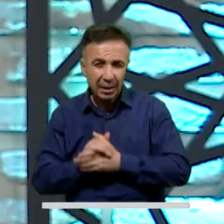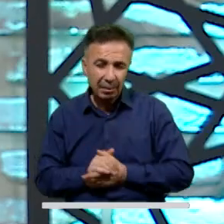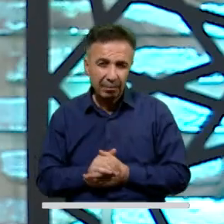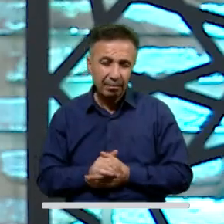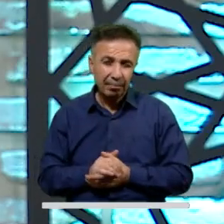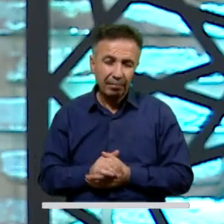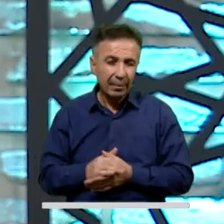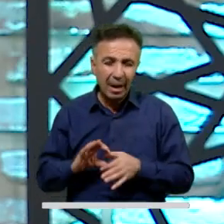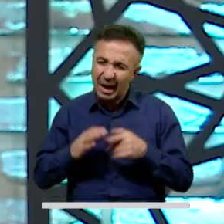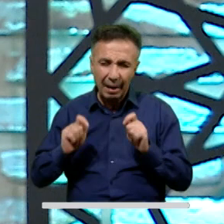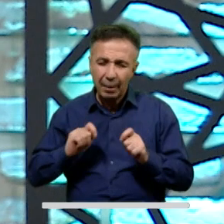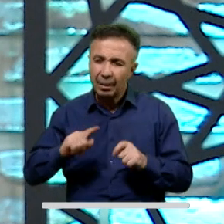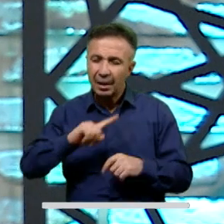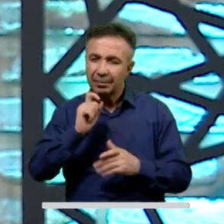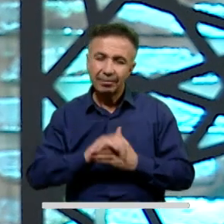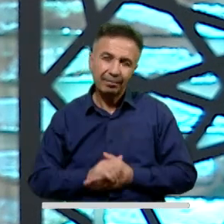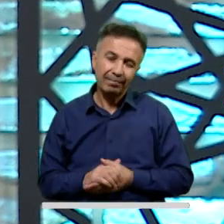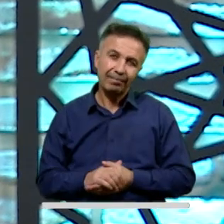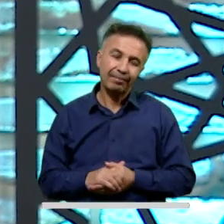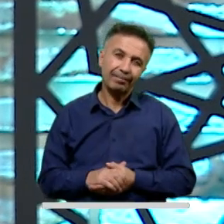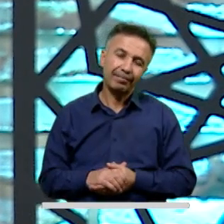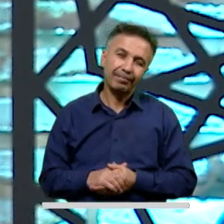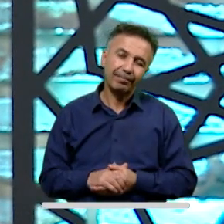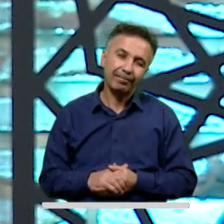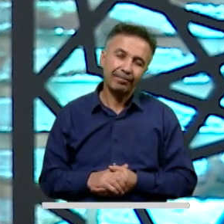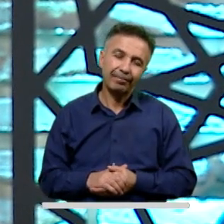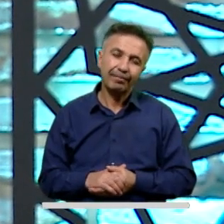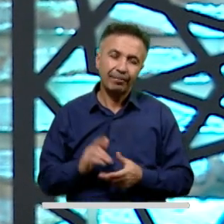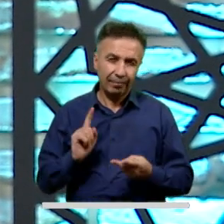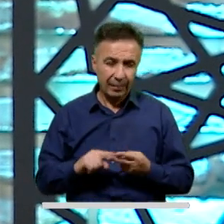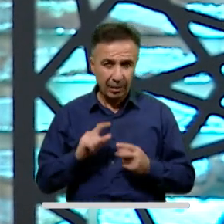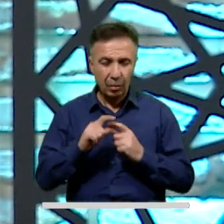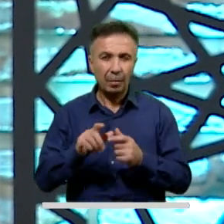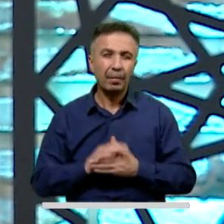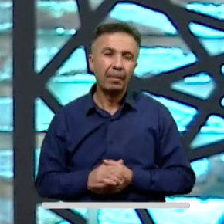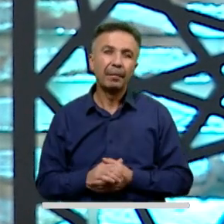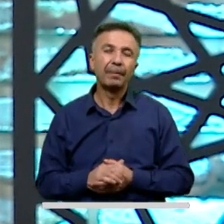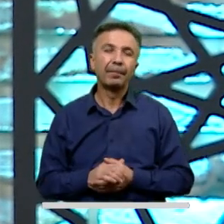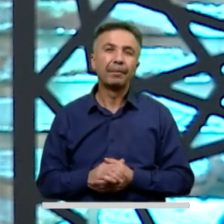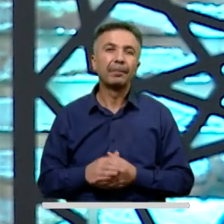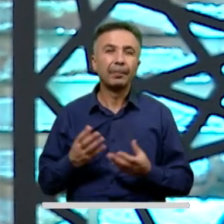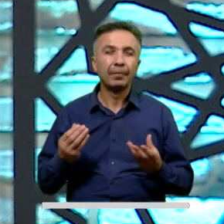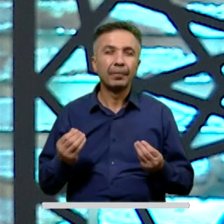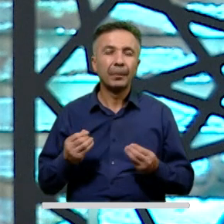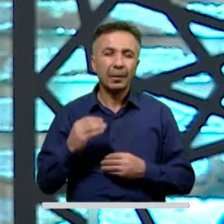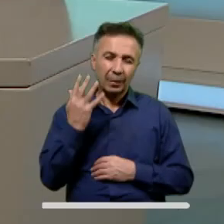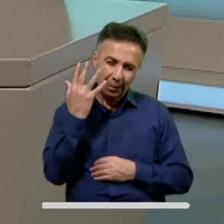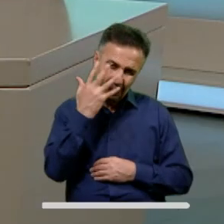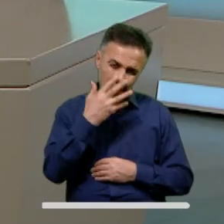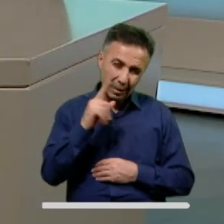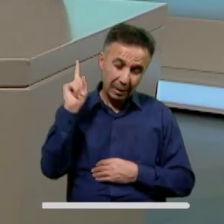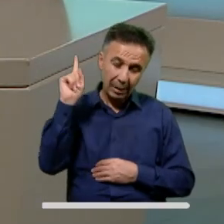arkasına nafile namaz mı kılacağım? Soralım. İkinci sorum da hocam. Çok utanarak,